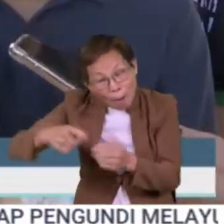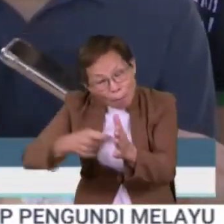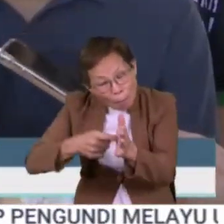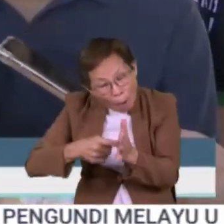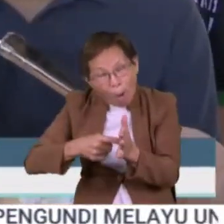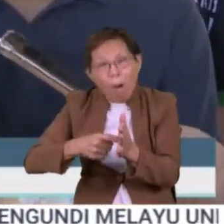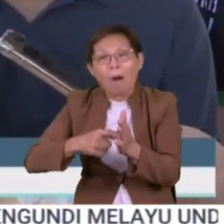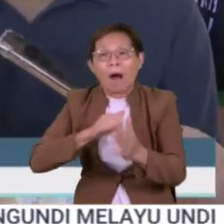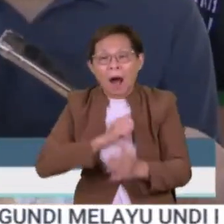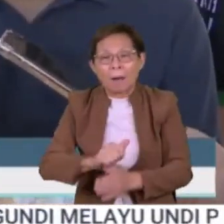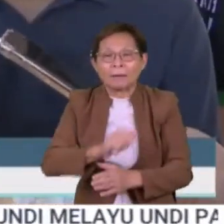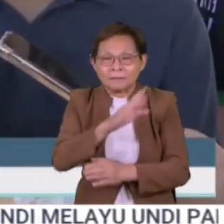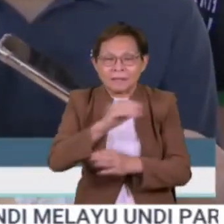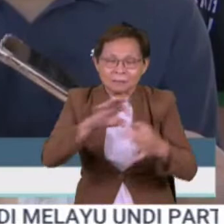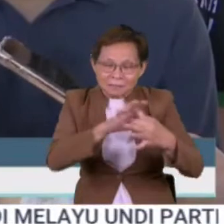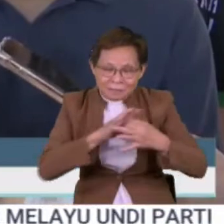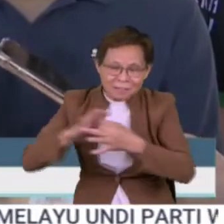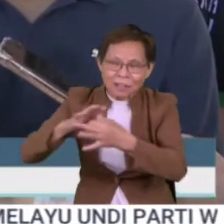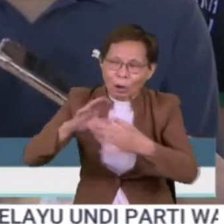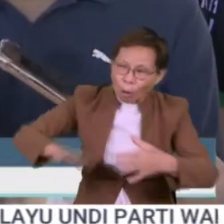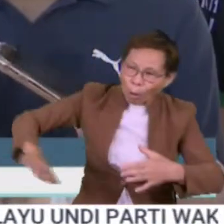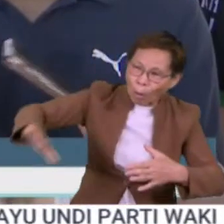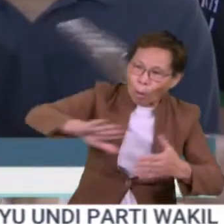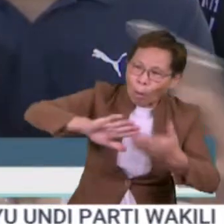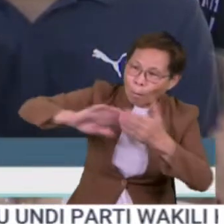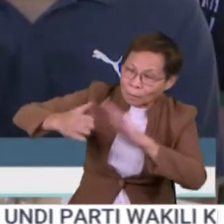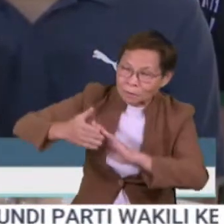bekerja sama di kalangan masyarakat